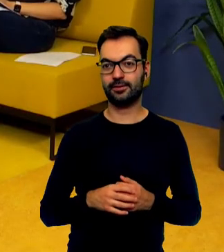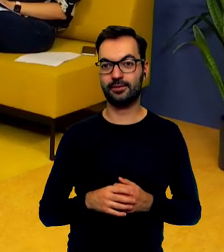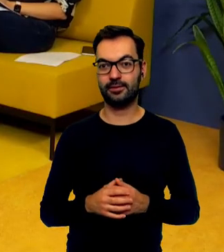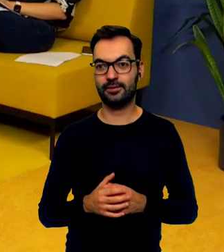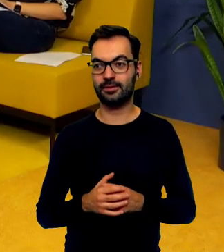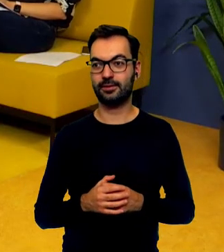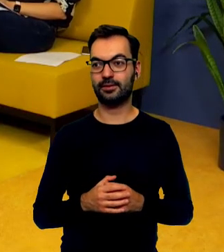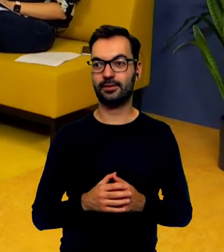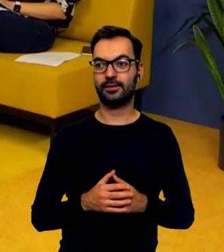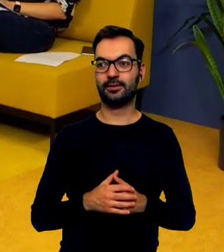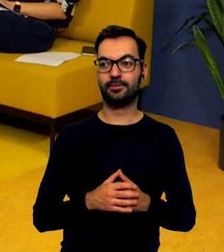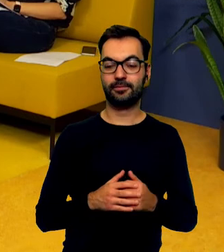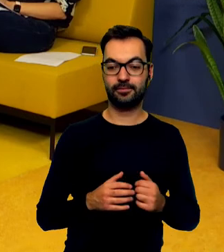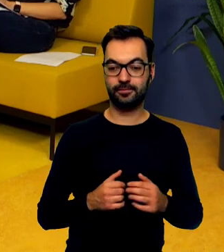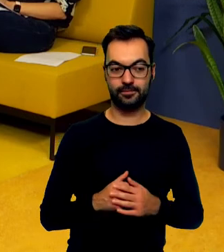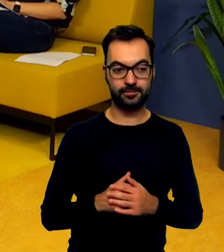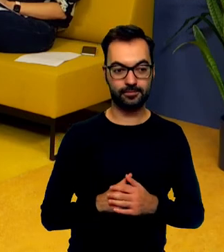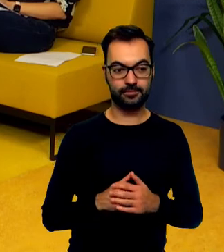chyba nie.